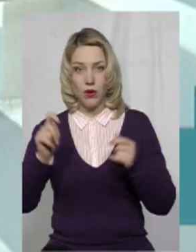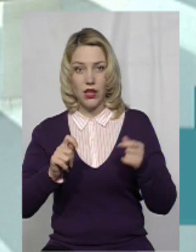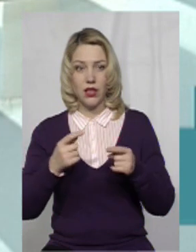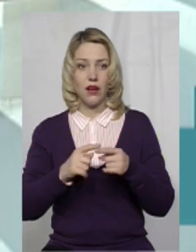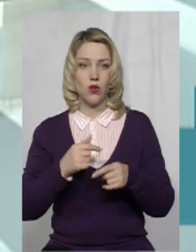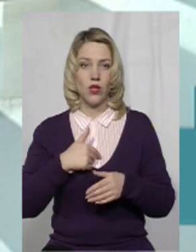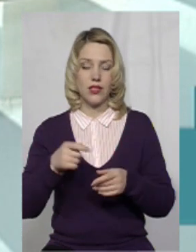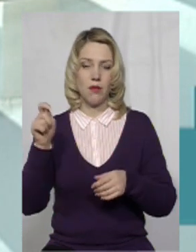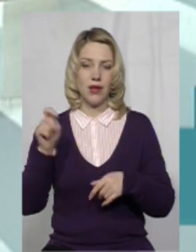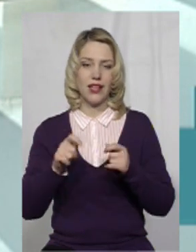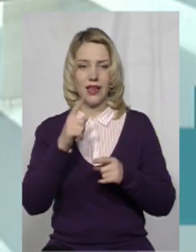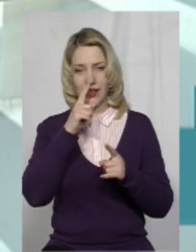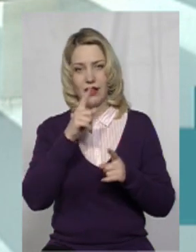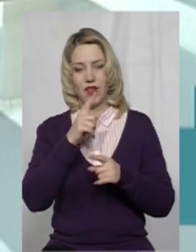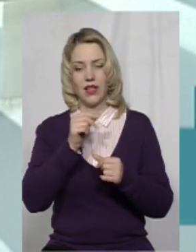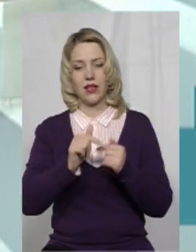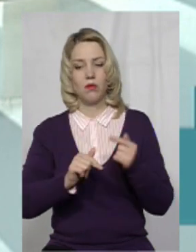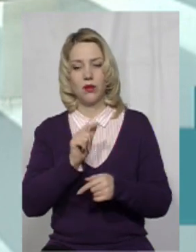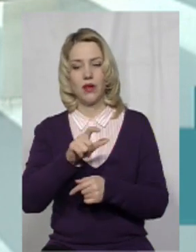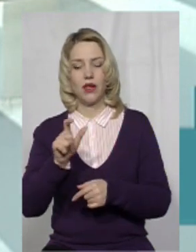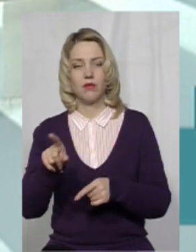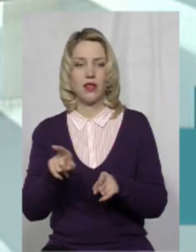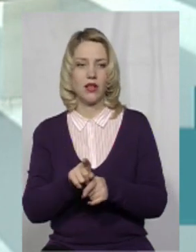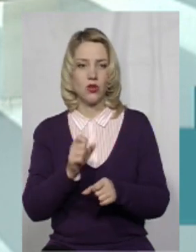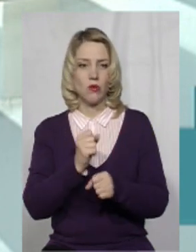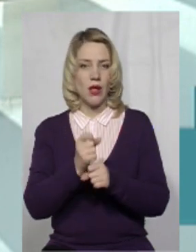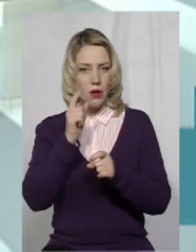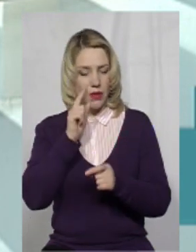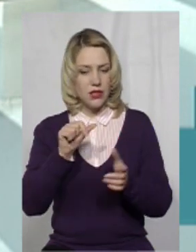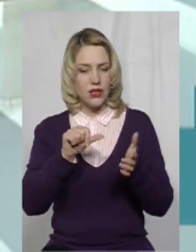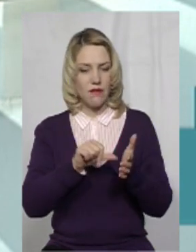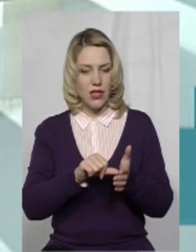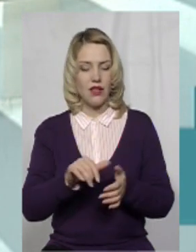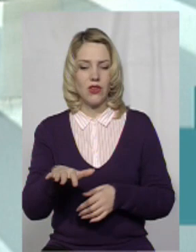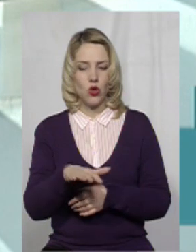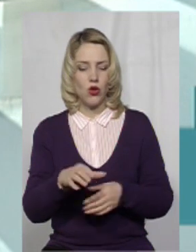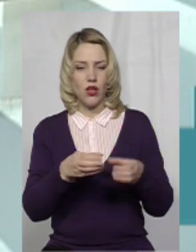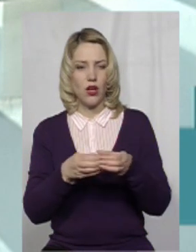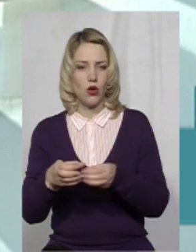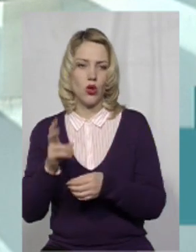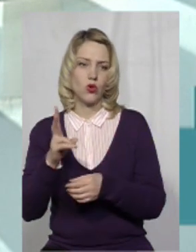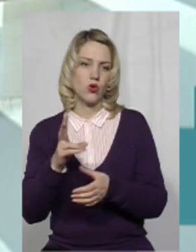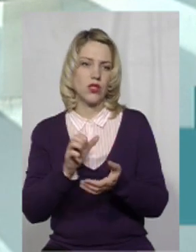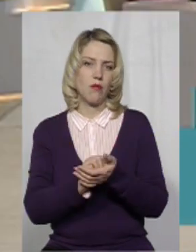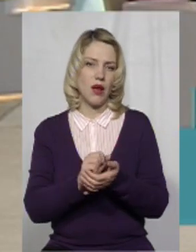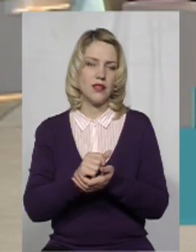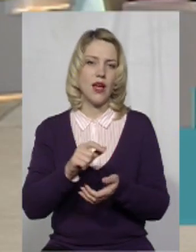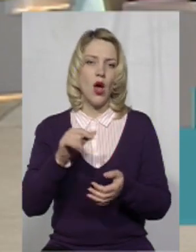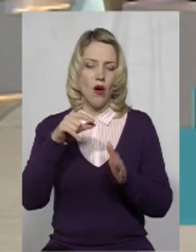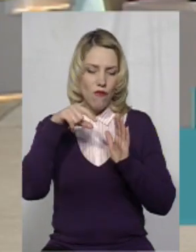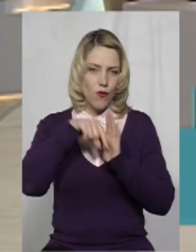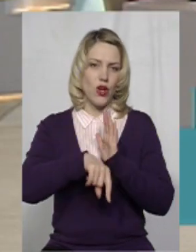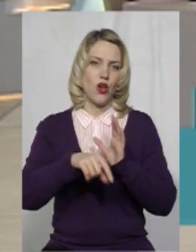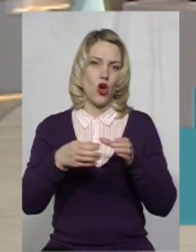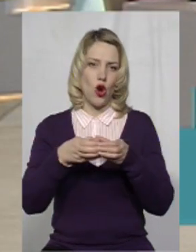більшості невеликі підприємці. І також ми робили акцент на представників територіальних громад з економічного розвитку, хто займається саме власне в громаді.